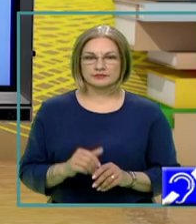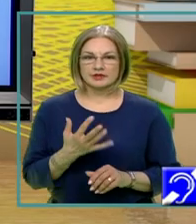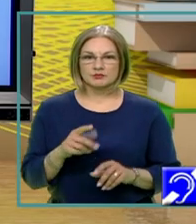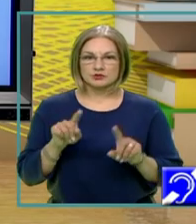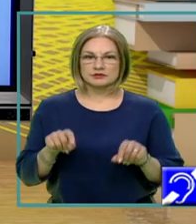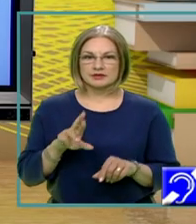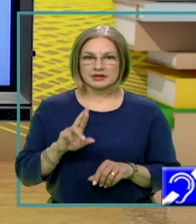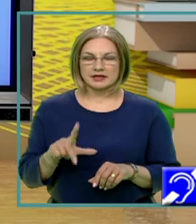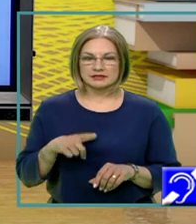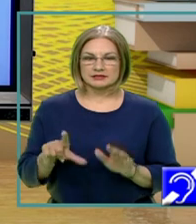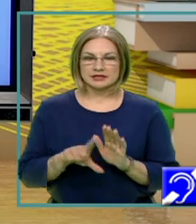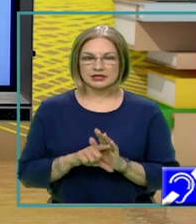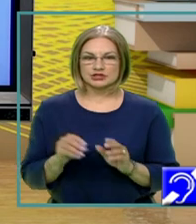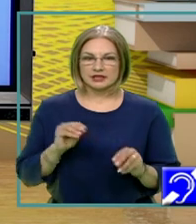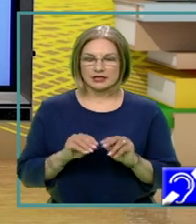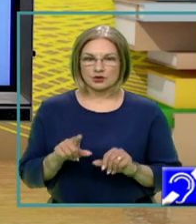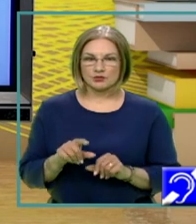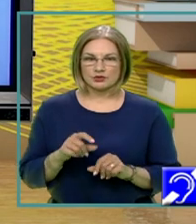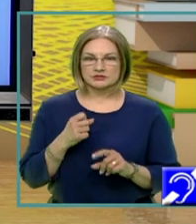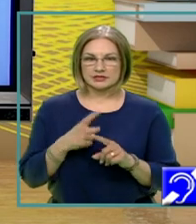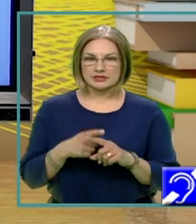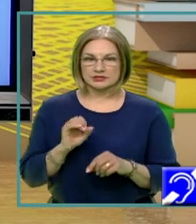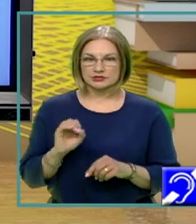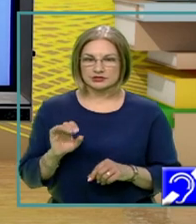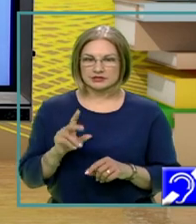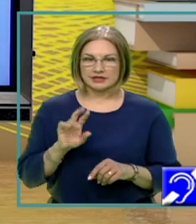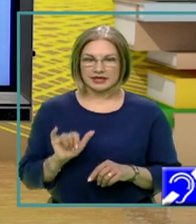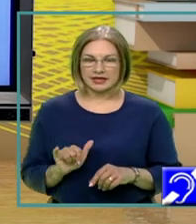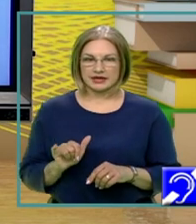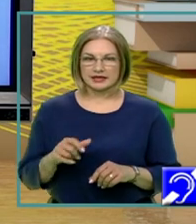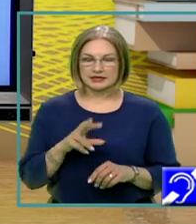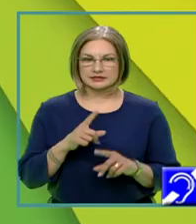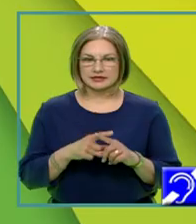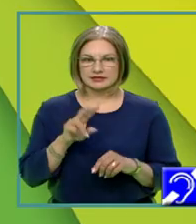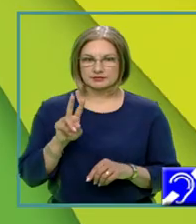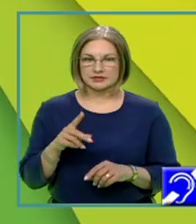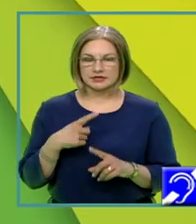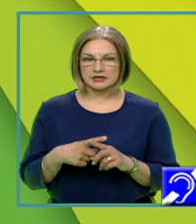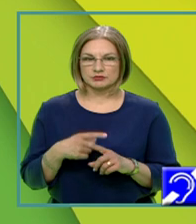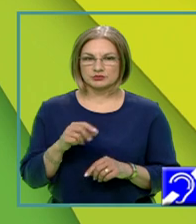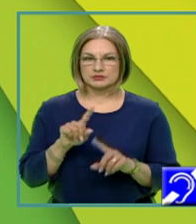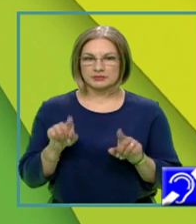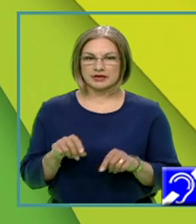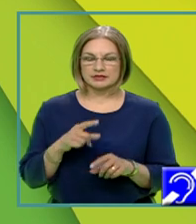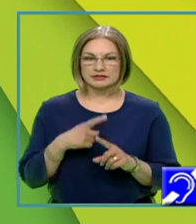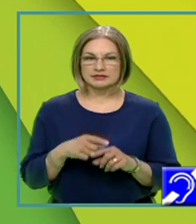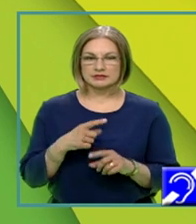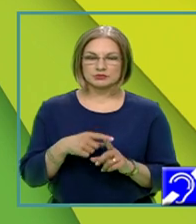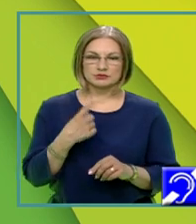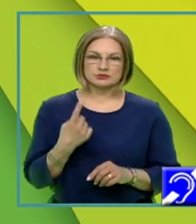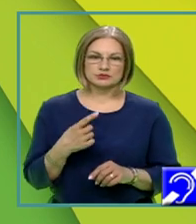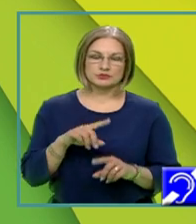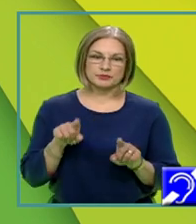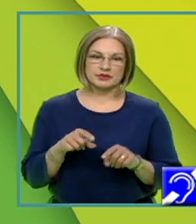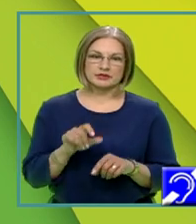se definește legea de compoziție X cerculeț yad2 cu X pătrat plus paranteză x plus 1 pe lângă